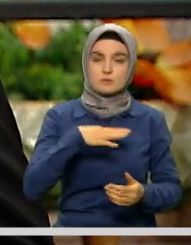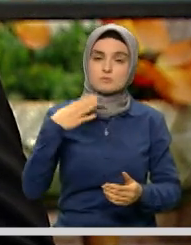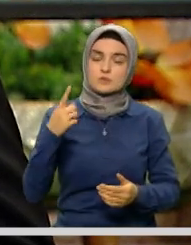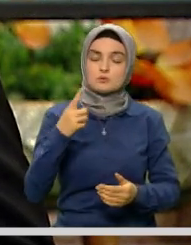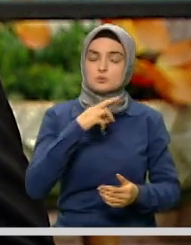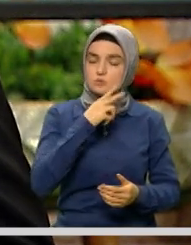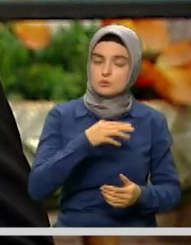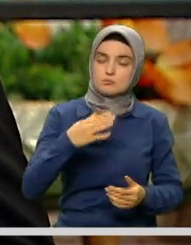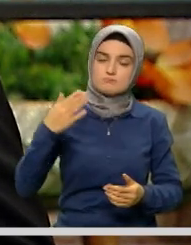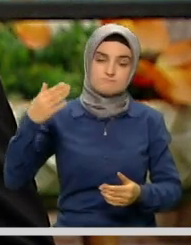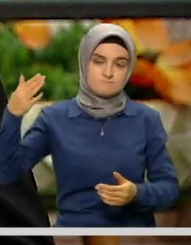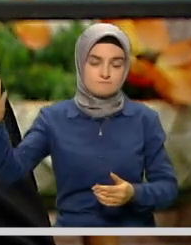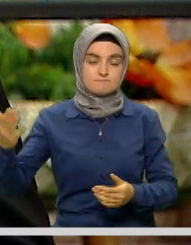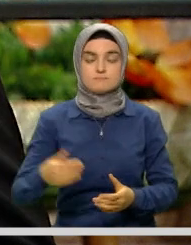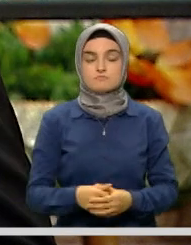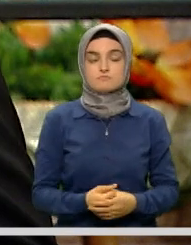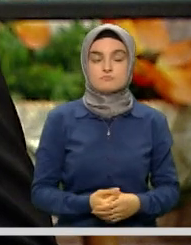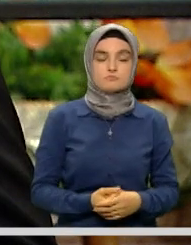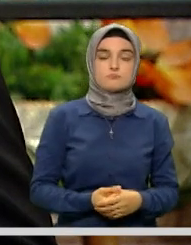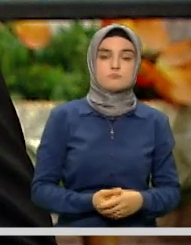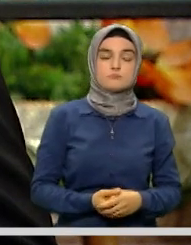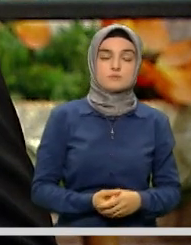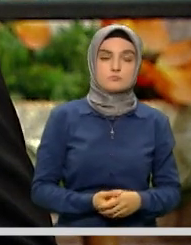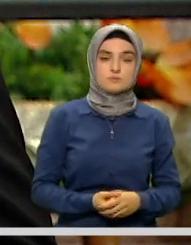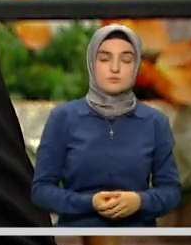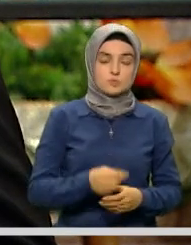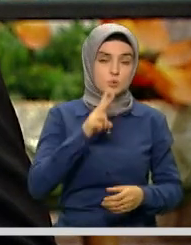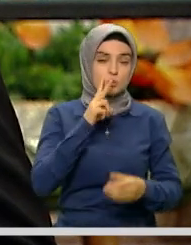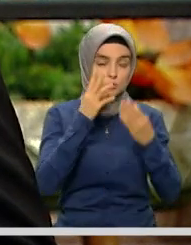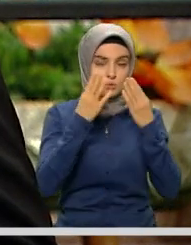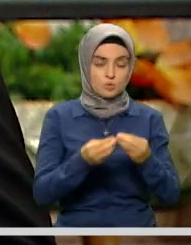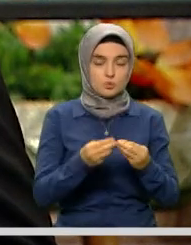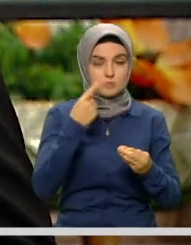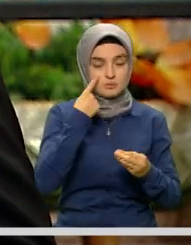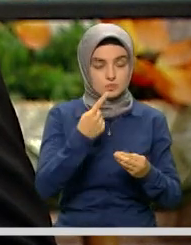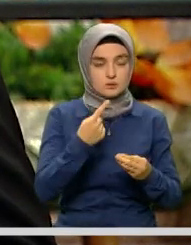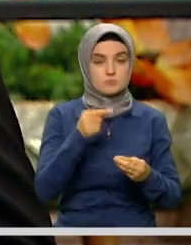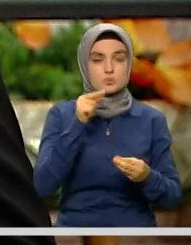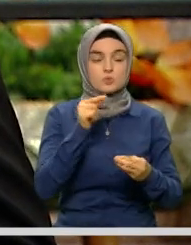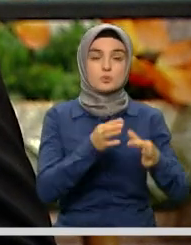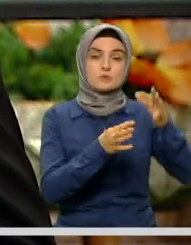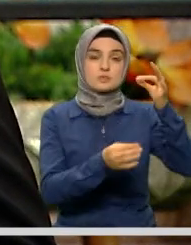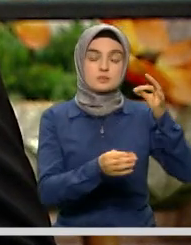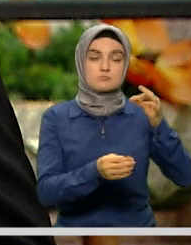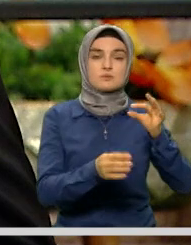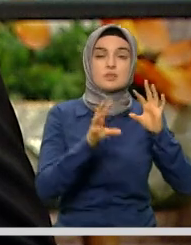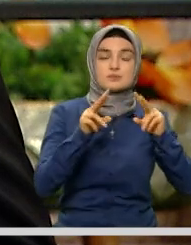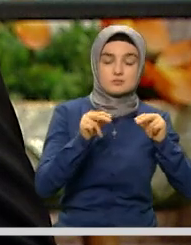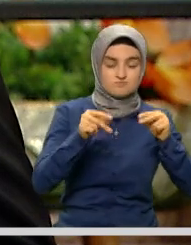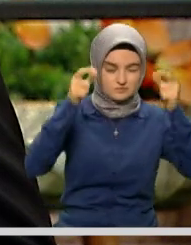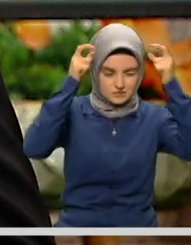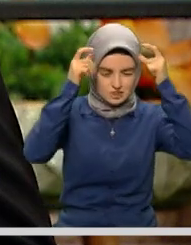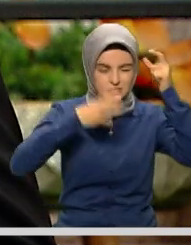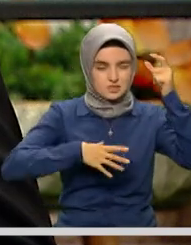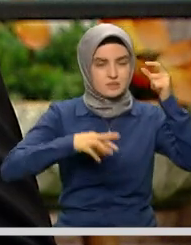günahı, o günah başka bir günahı doğuruyor. Ve nihayetinde de baktığımızda o kişi tam aslında şeytanın istediği noktaya geliyor.